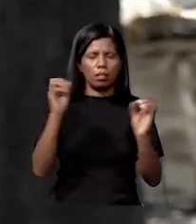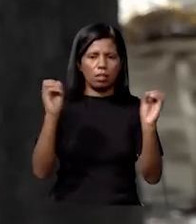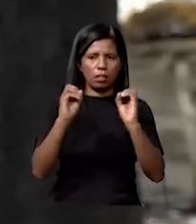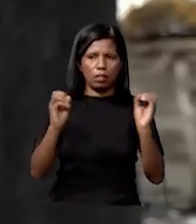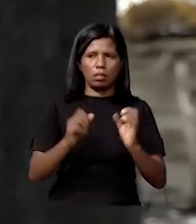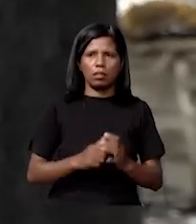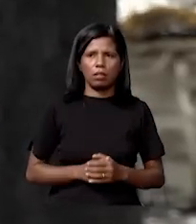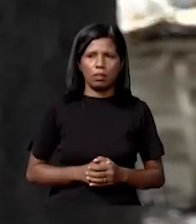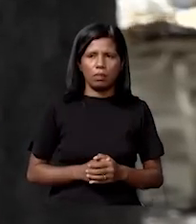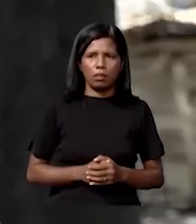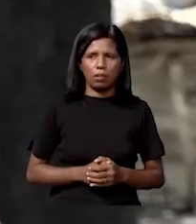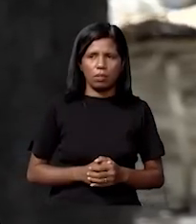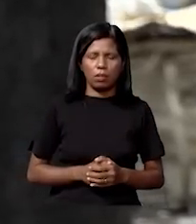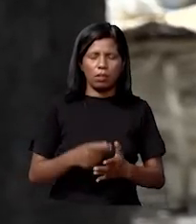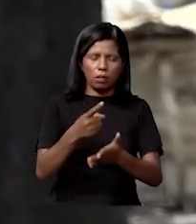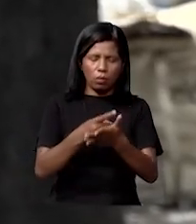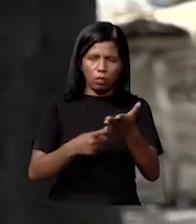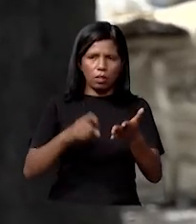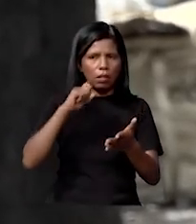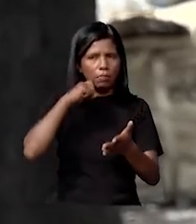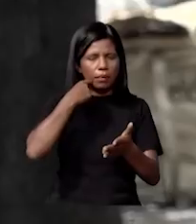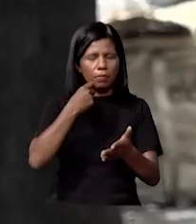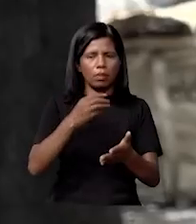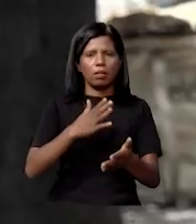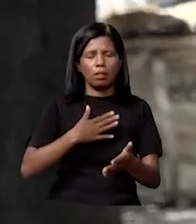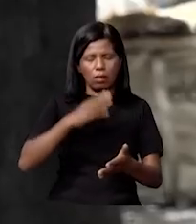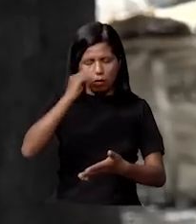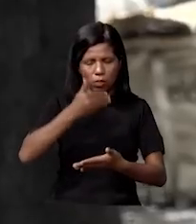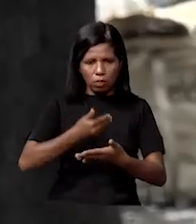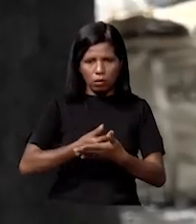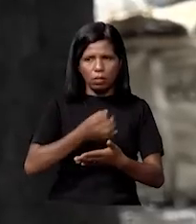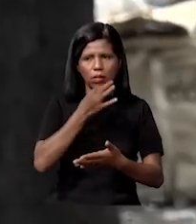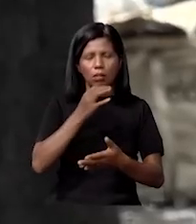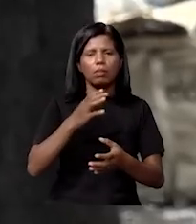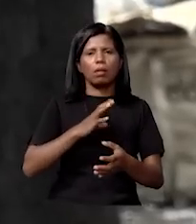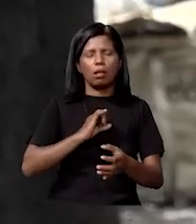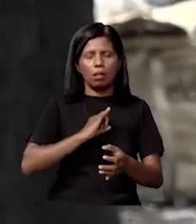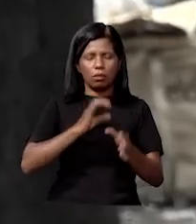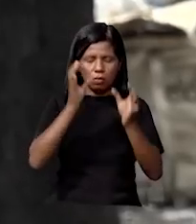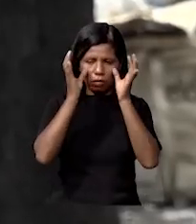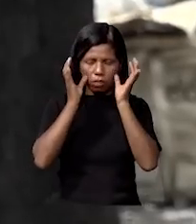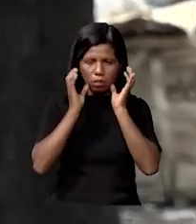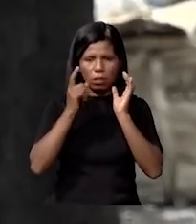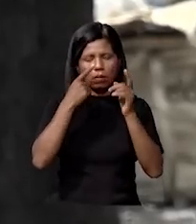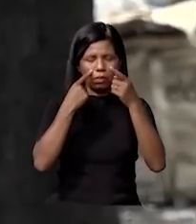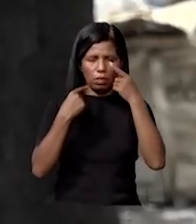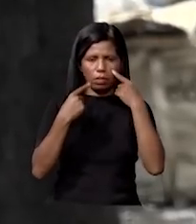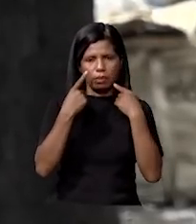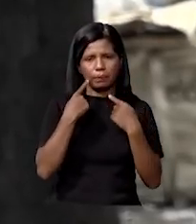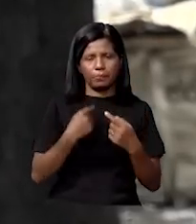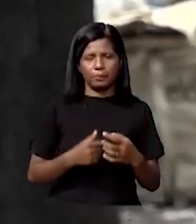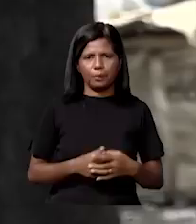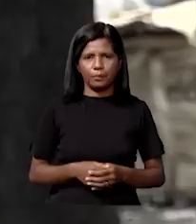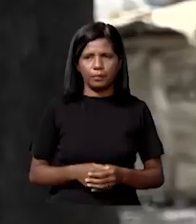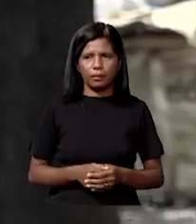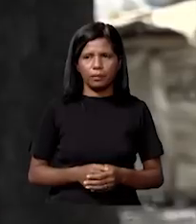hahan lai ya ko de tapel wa nuan ha tris telos ata be na kuno tan